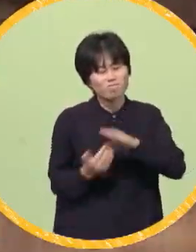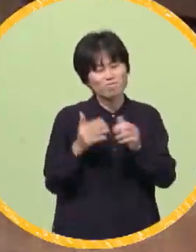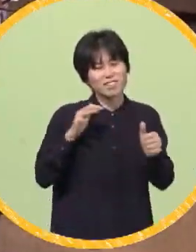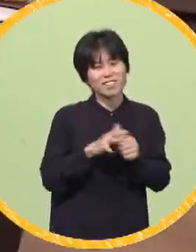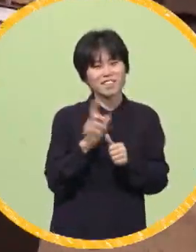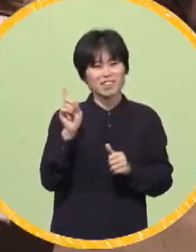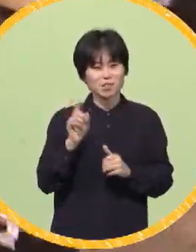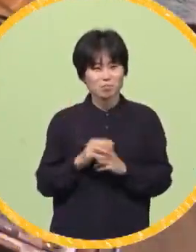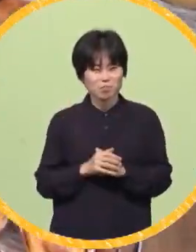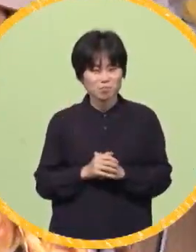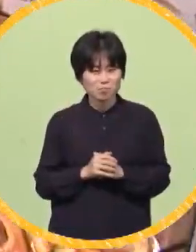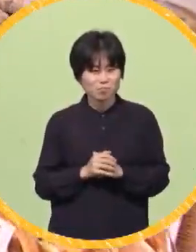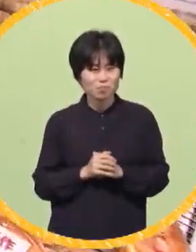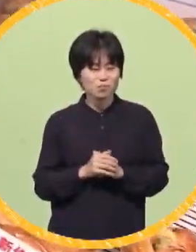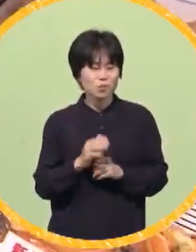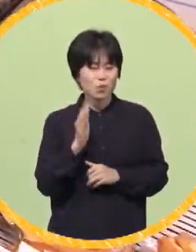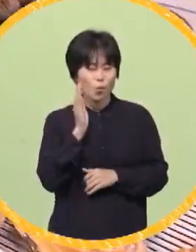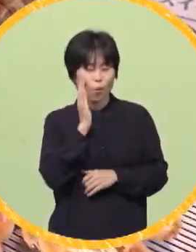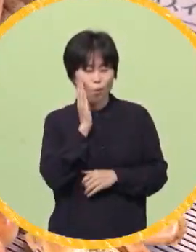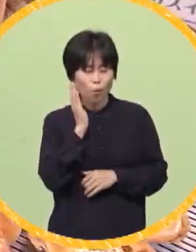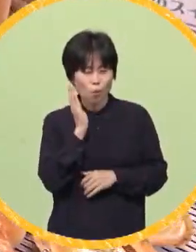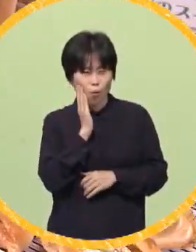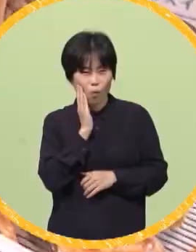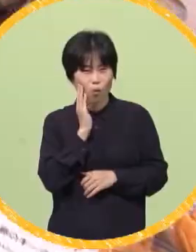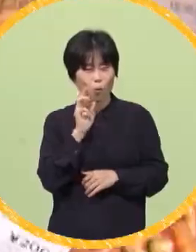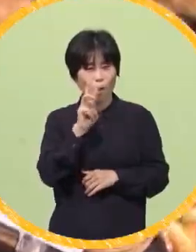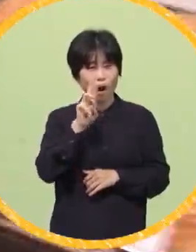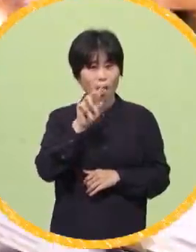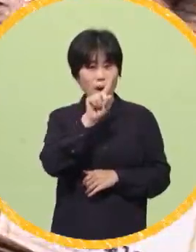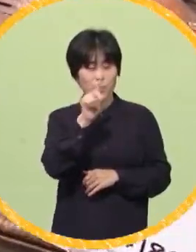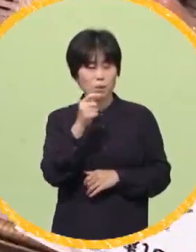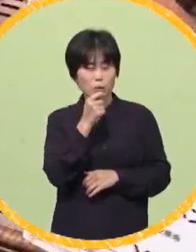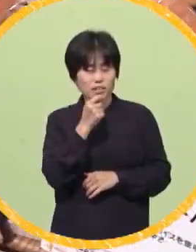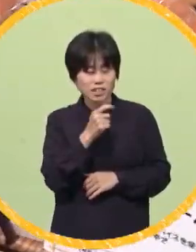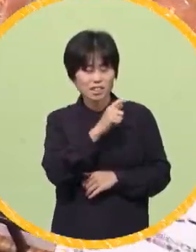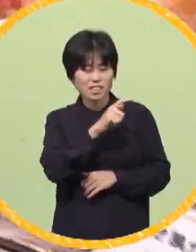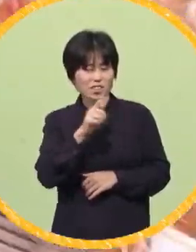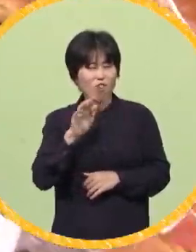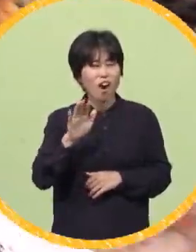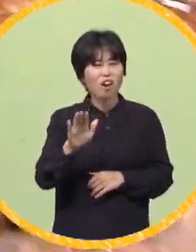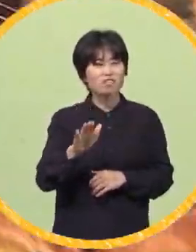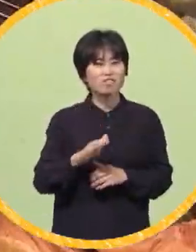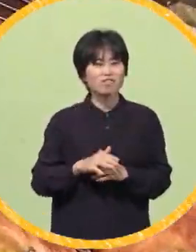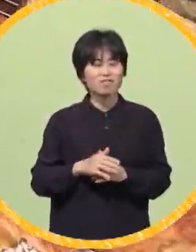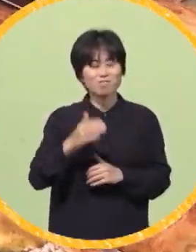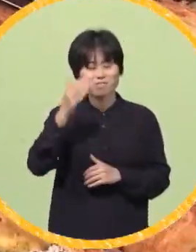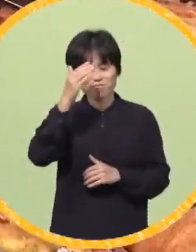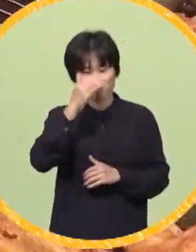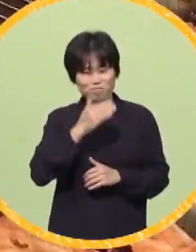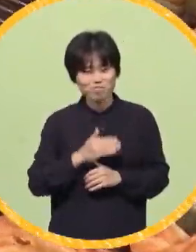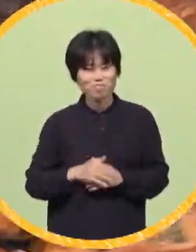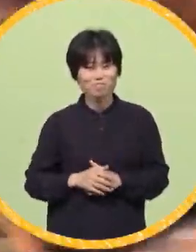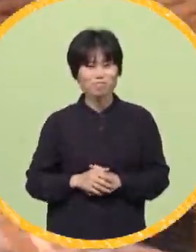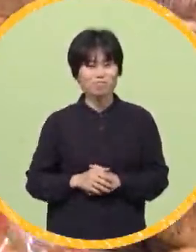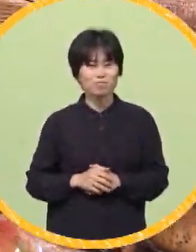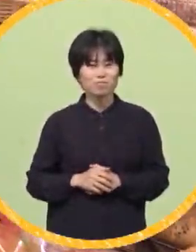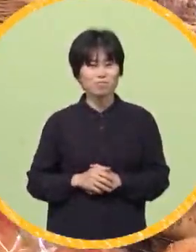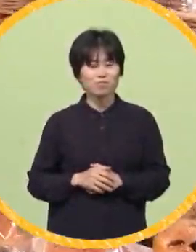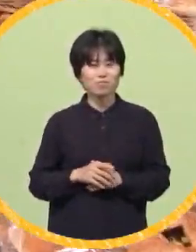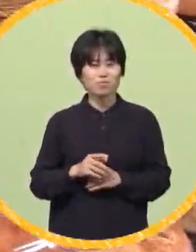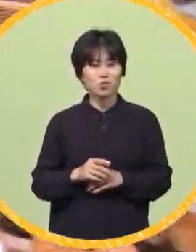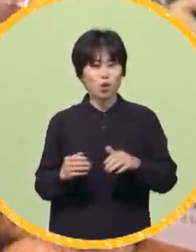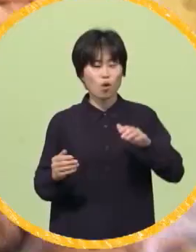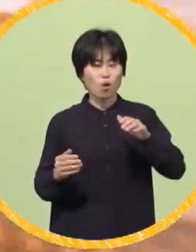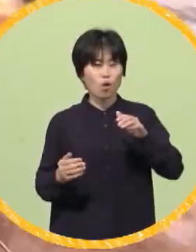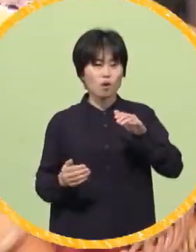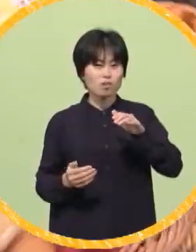わ、美味しそう。わらび餅とか変わったのもある。水まんじゅう、あ、これ人気